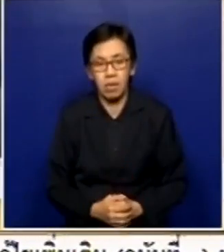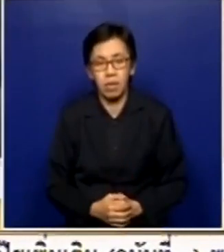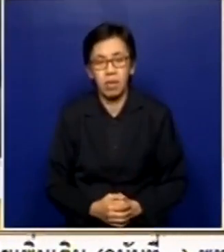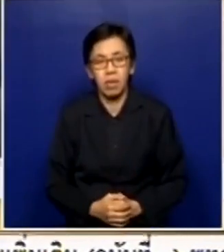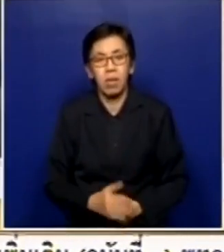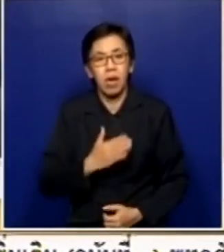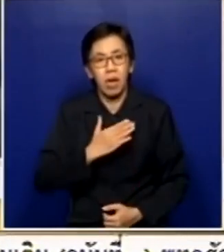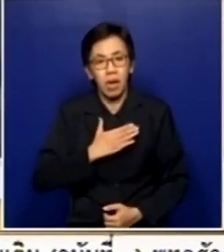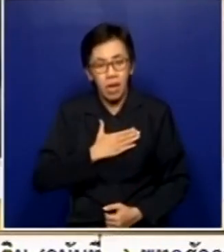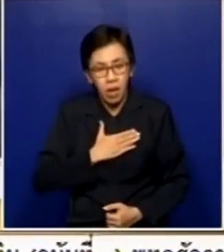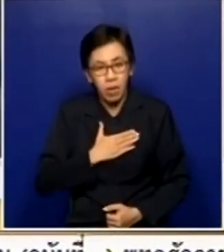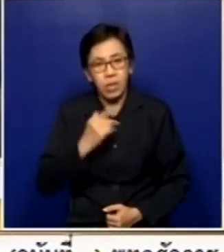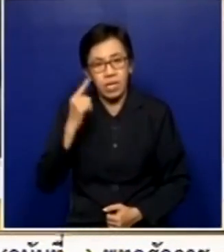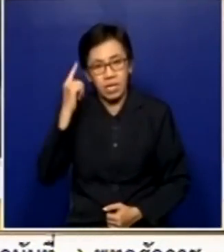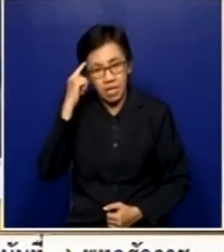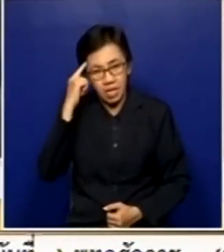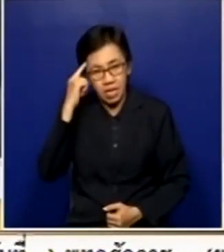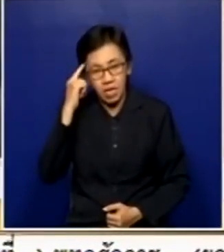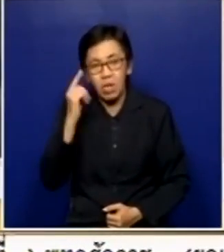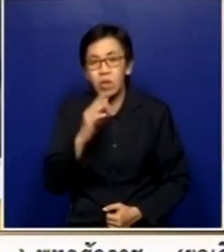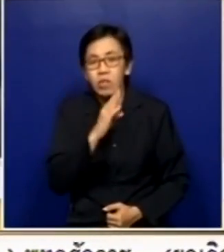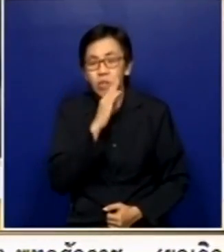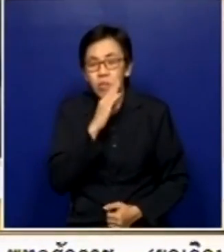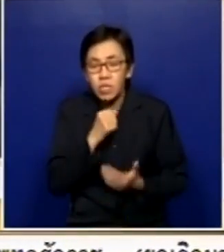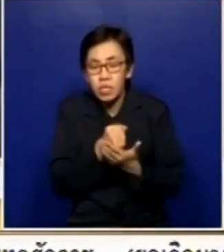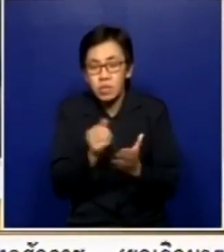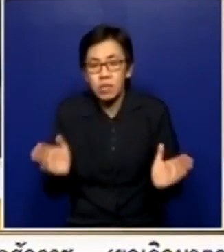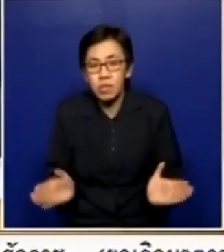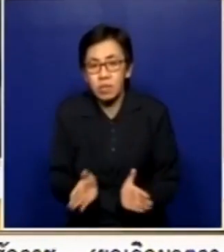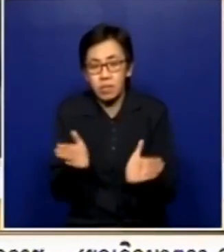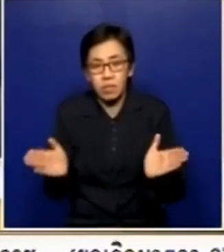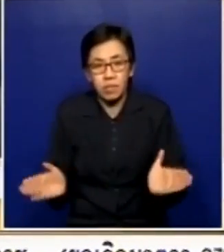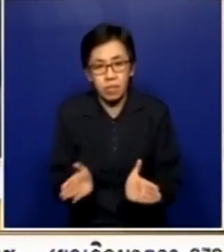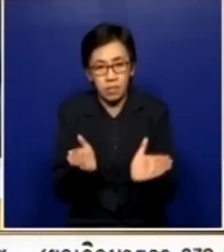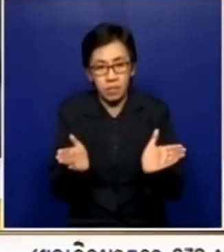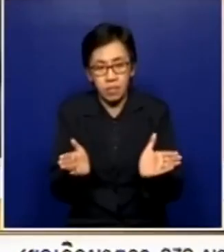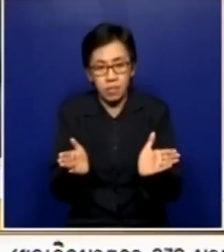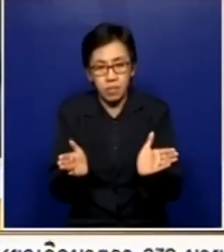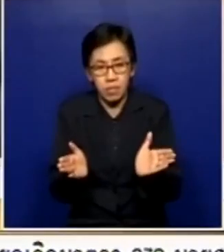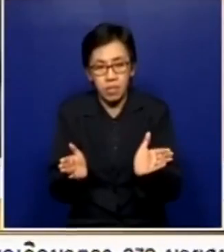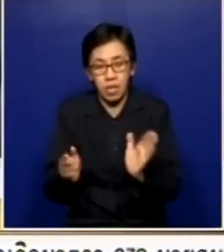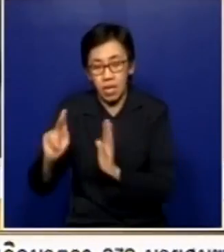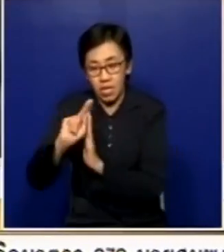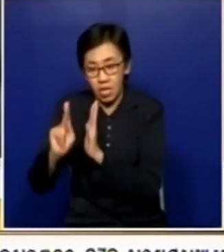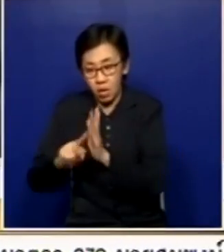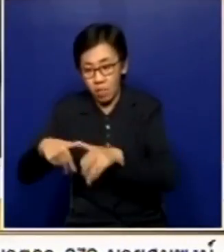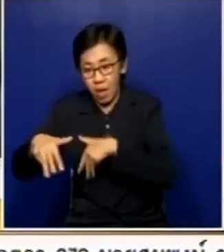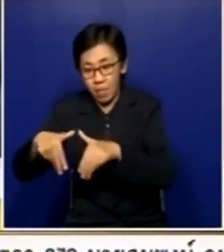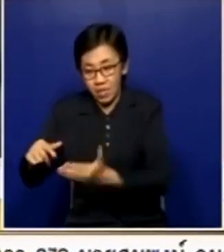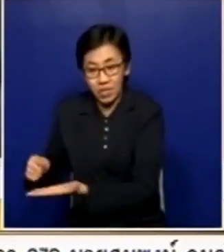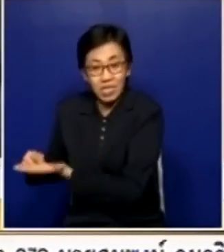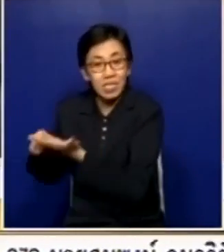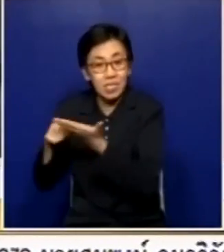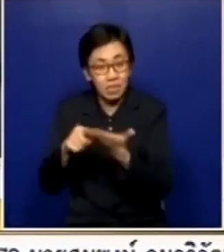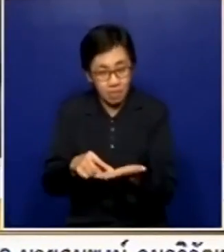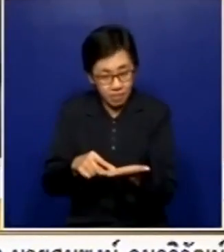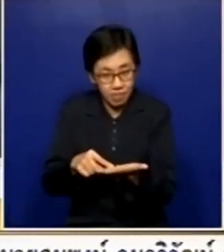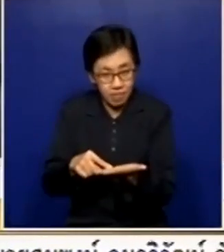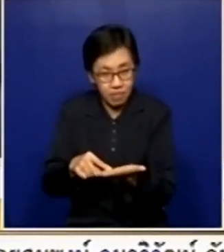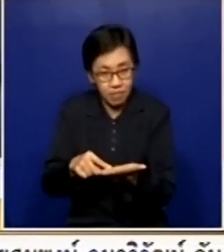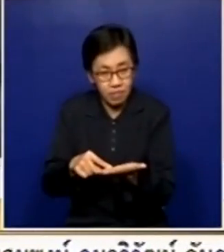บ้านข้าจะสนับสนุนต่างของภาพประชาชน